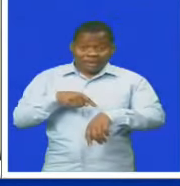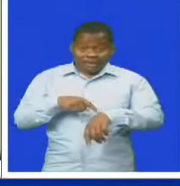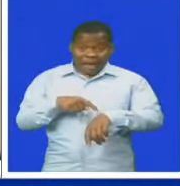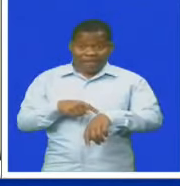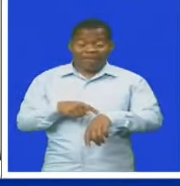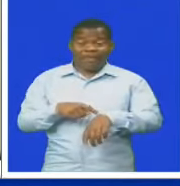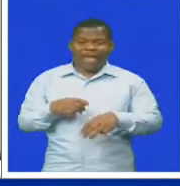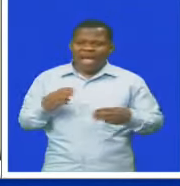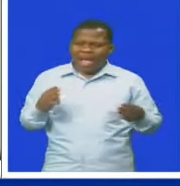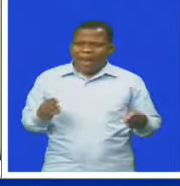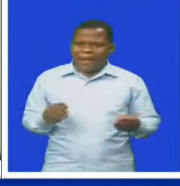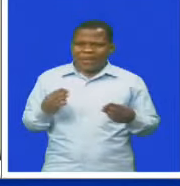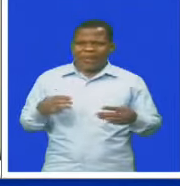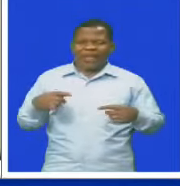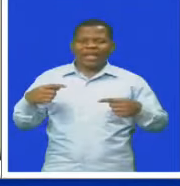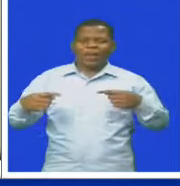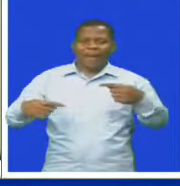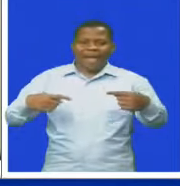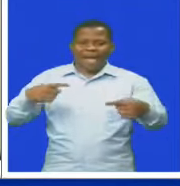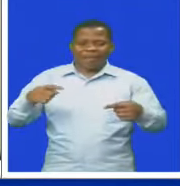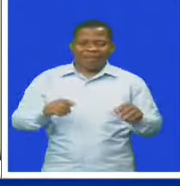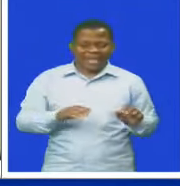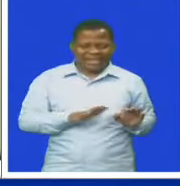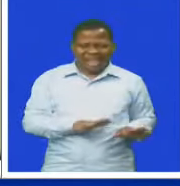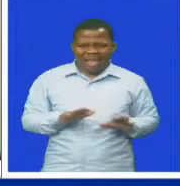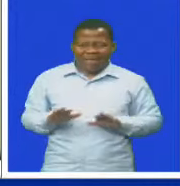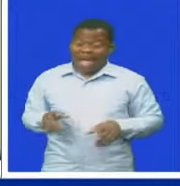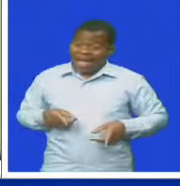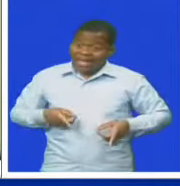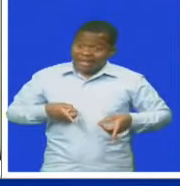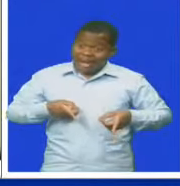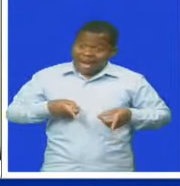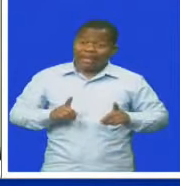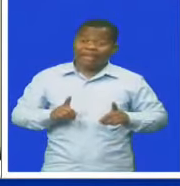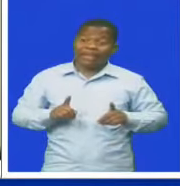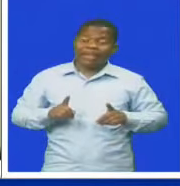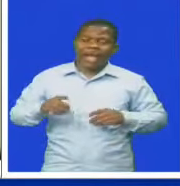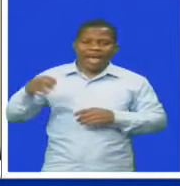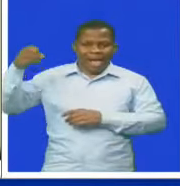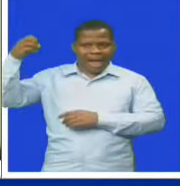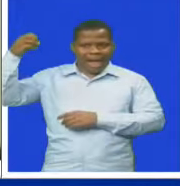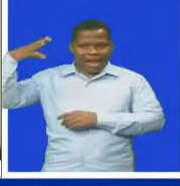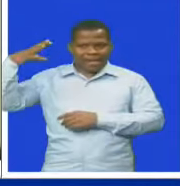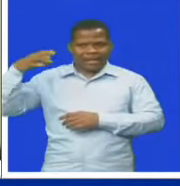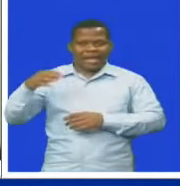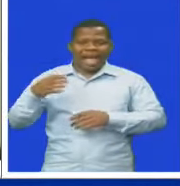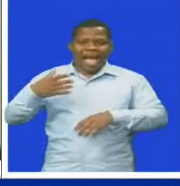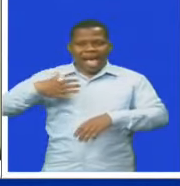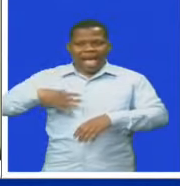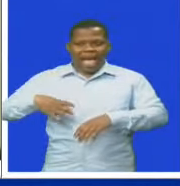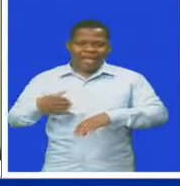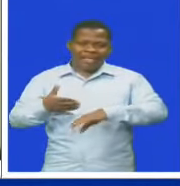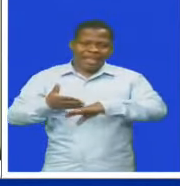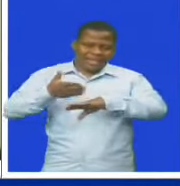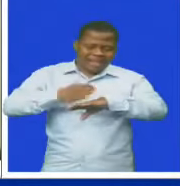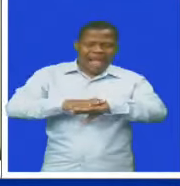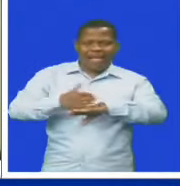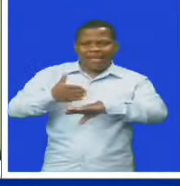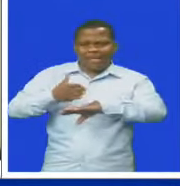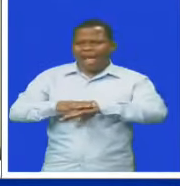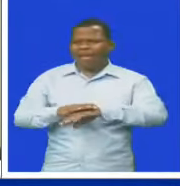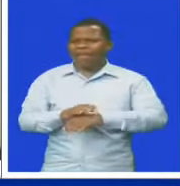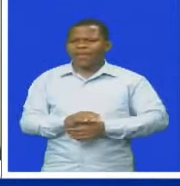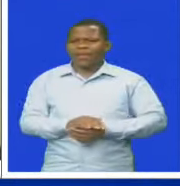abantu bayalimala labanye bayafa ngekuthintana nensambo tagezi letinemlilo. Loku ke asikuthakaseli